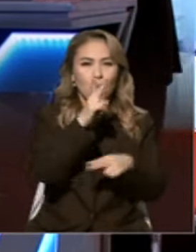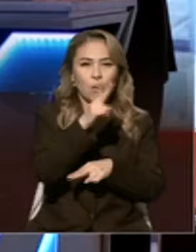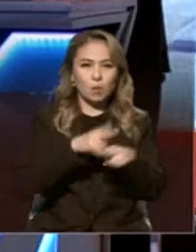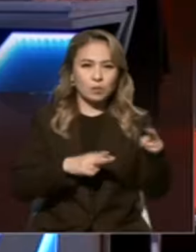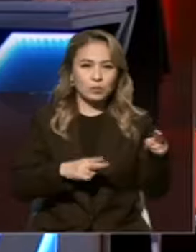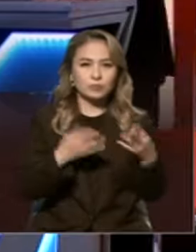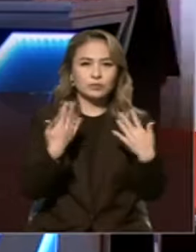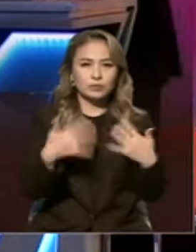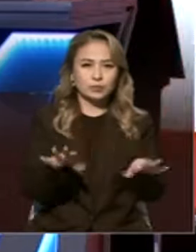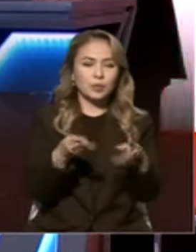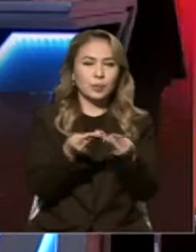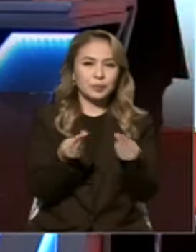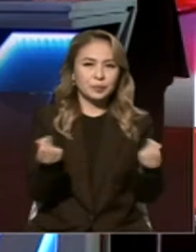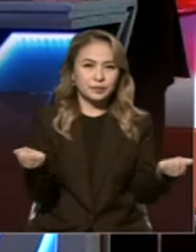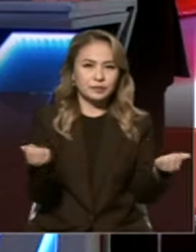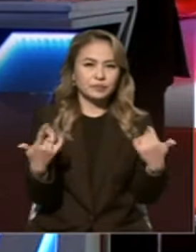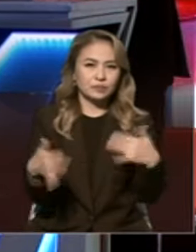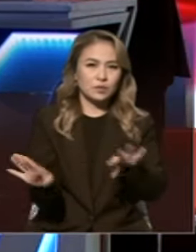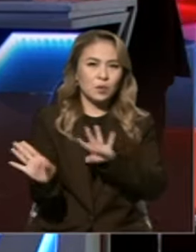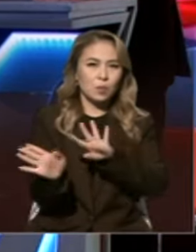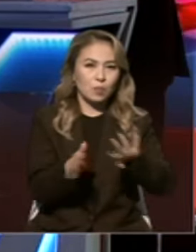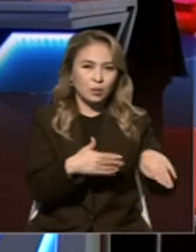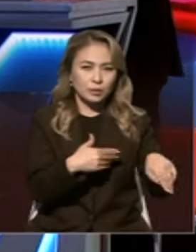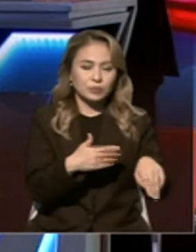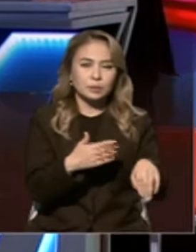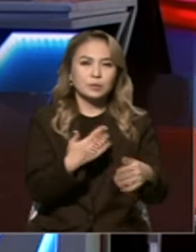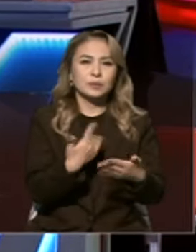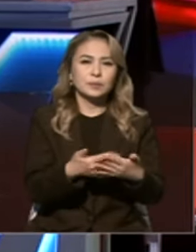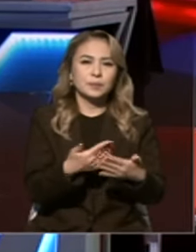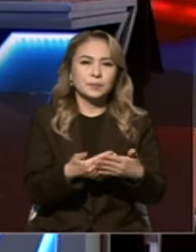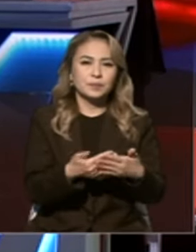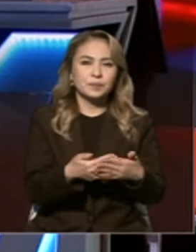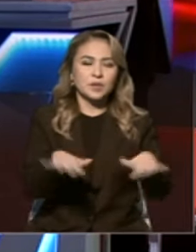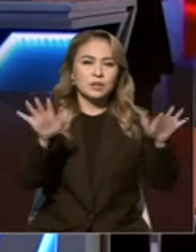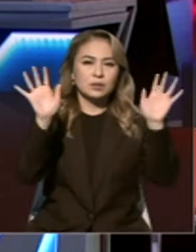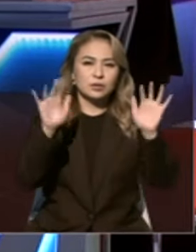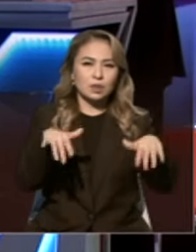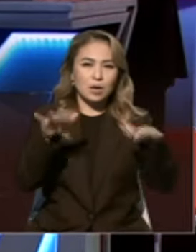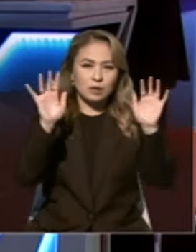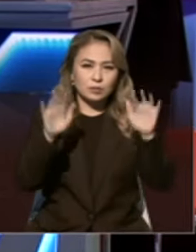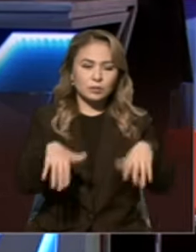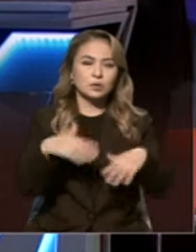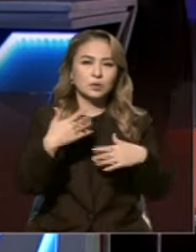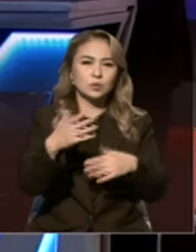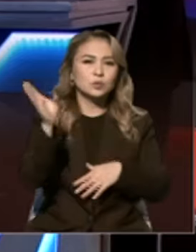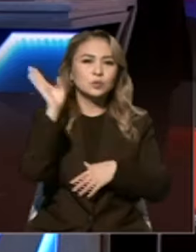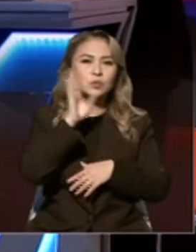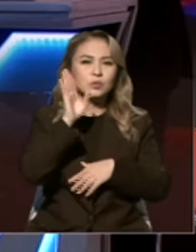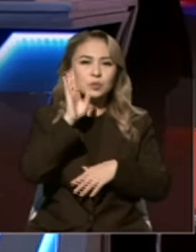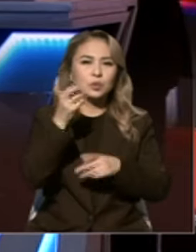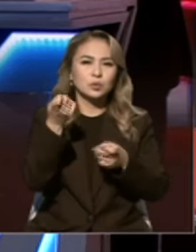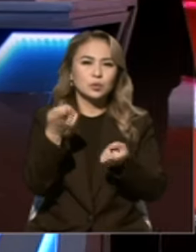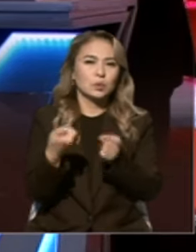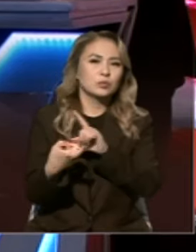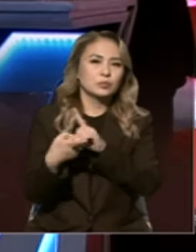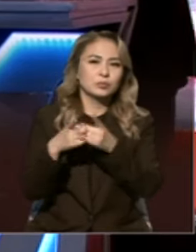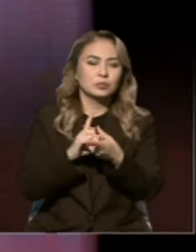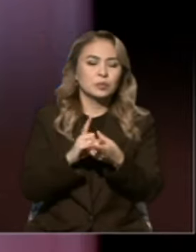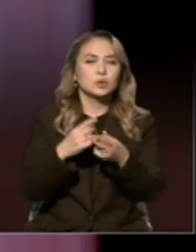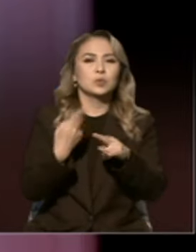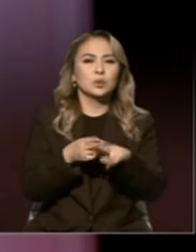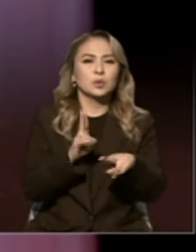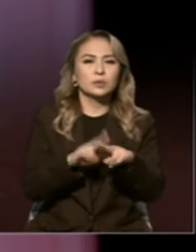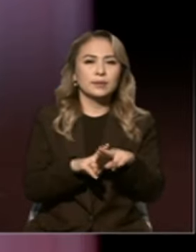негізінен кетті. Кетті, жердің тоңы кетті деген басты. Толассыз жауған жаңбыр ол судың көлемін ғана өзгертеді. Сондықтан